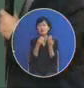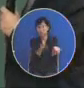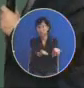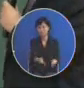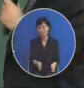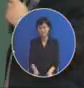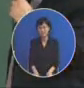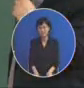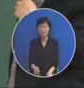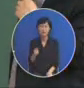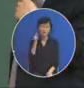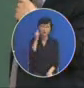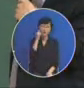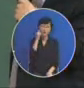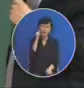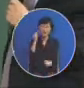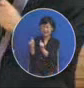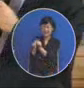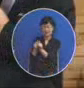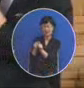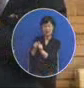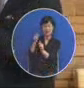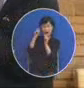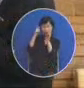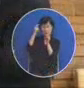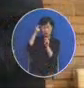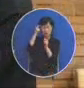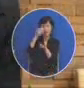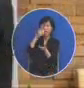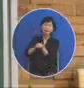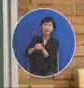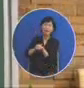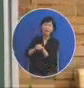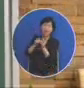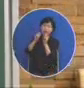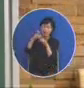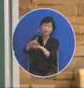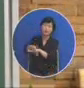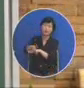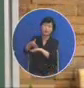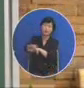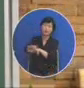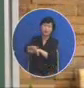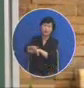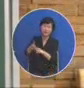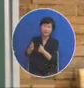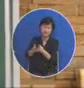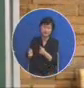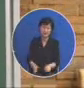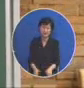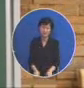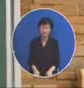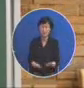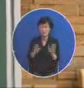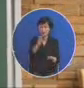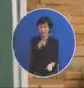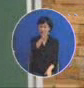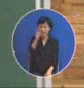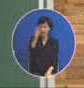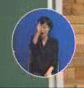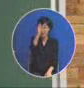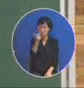women a lot. 왜냐, 남자들 잘 못 깨달아가지고. Why? Because it's hard for guys to understand. 이 잘 보라니까요. But look at this carefully. 갈보리산